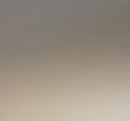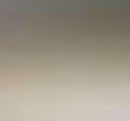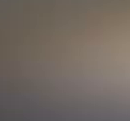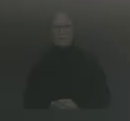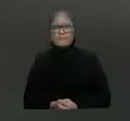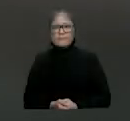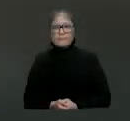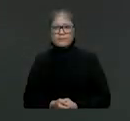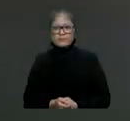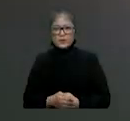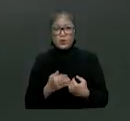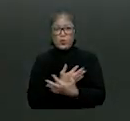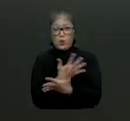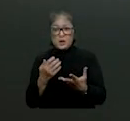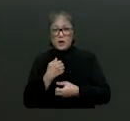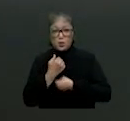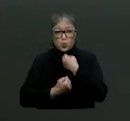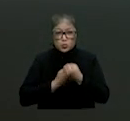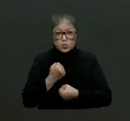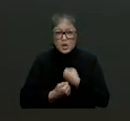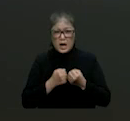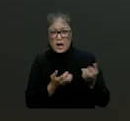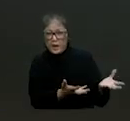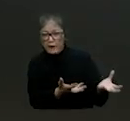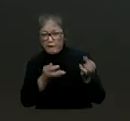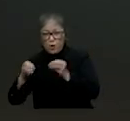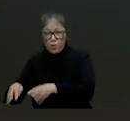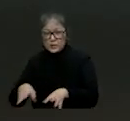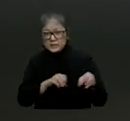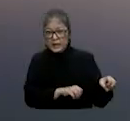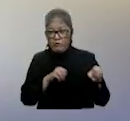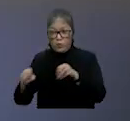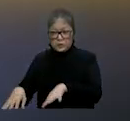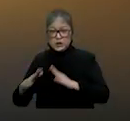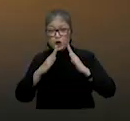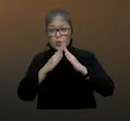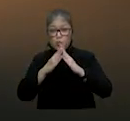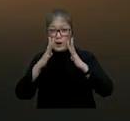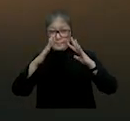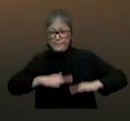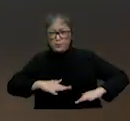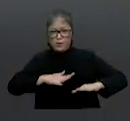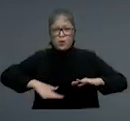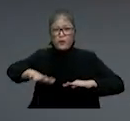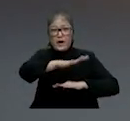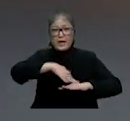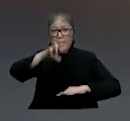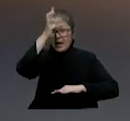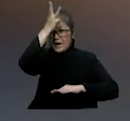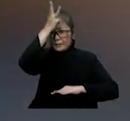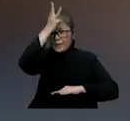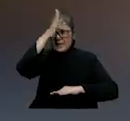Warga berupaya mengevakuasi 4 orang yang terjebak di antara runtuhan rumah yang ambruk di kompleks Asman Pesona, Kabupaten Banjar, Kalimantan Selatan. Dua bangunan